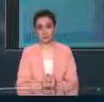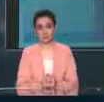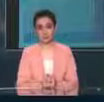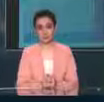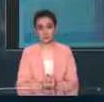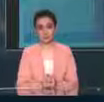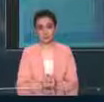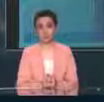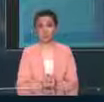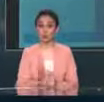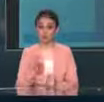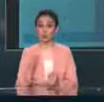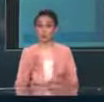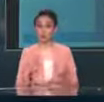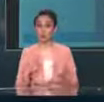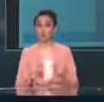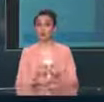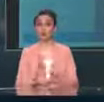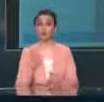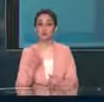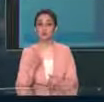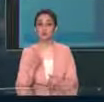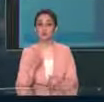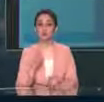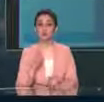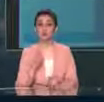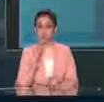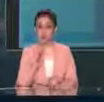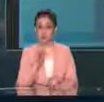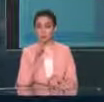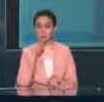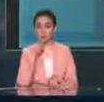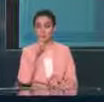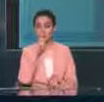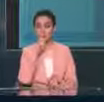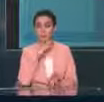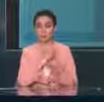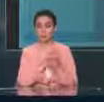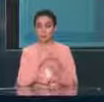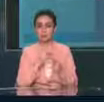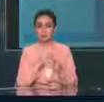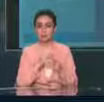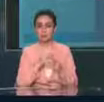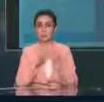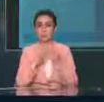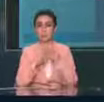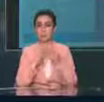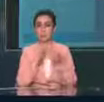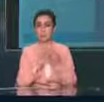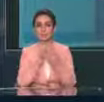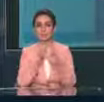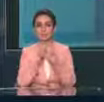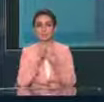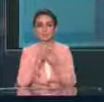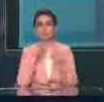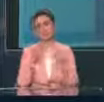но и что мы чем грешим действительно часто это употребление слов-паразитов вот так так